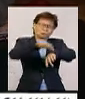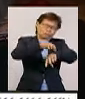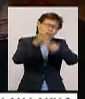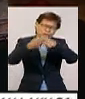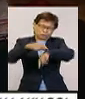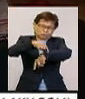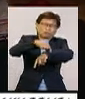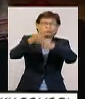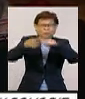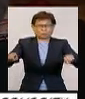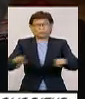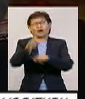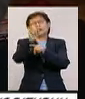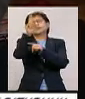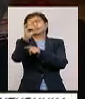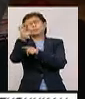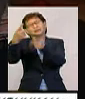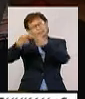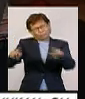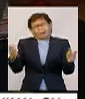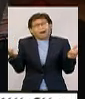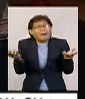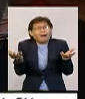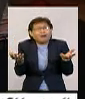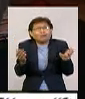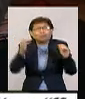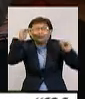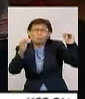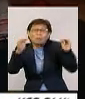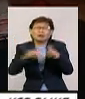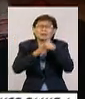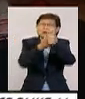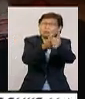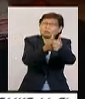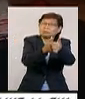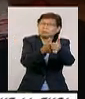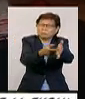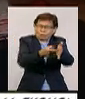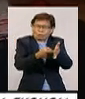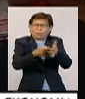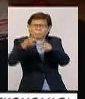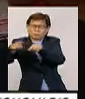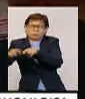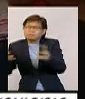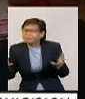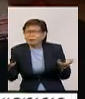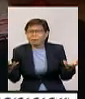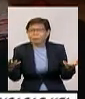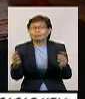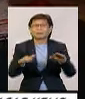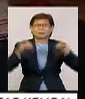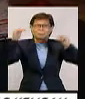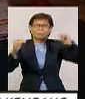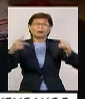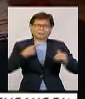berbeza, sumbernya pun dah berbeza. Macam mana nak menyeimbangkan mengikut keperluan perbezaan ini? Kita